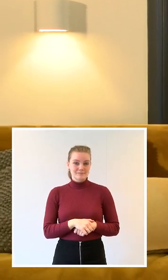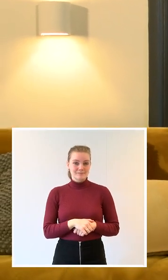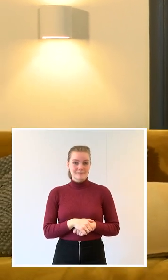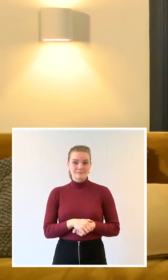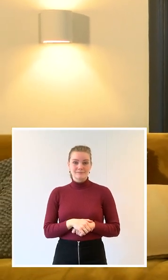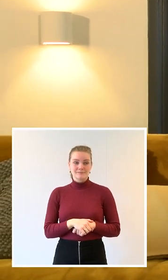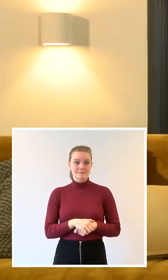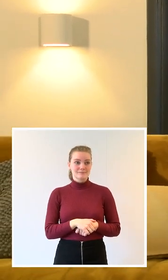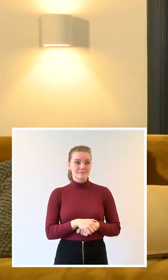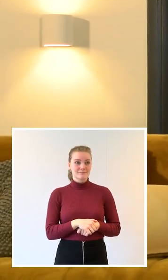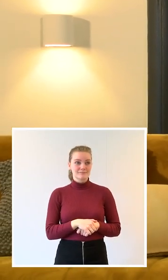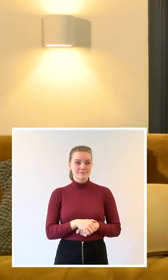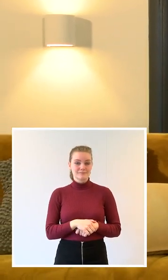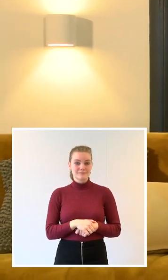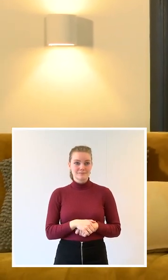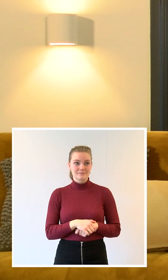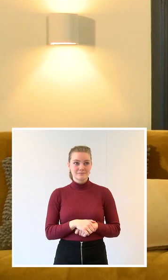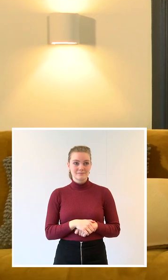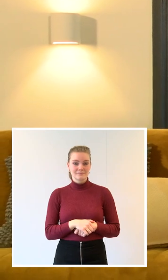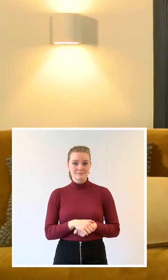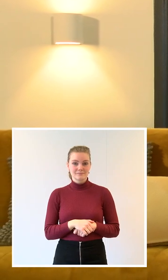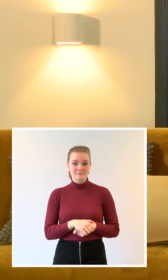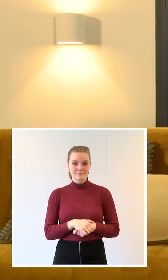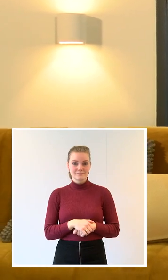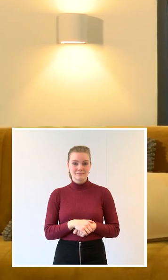We beginnen, we staan aan het begin van de 40 dagen.